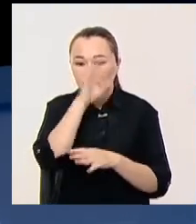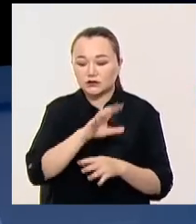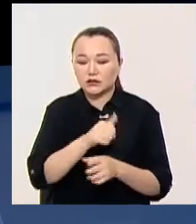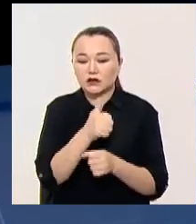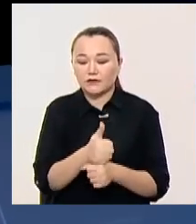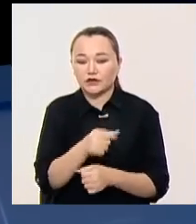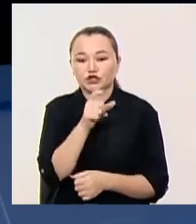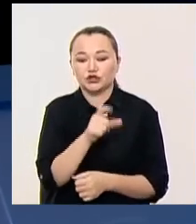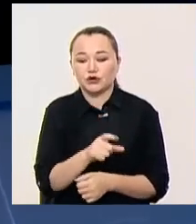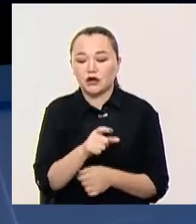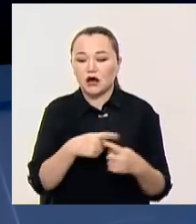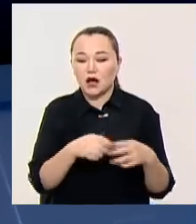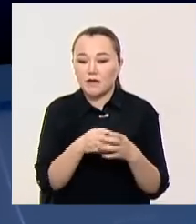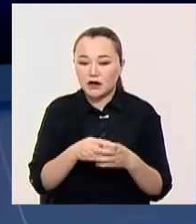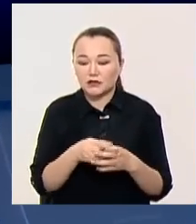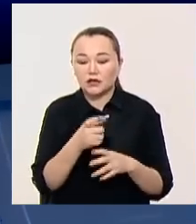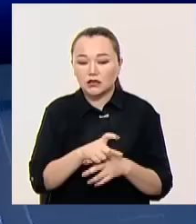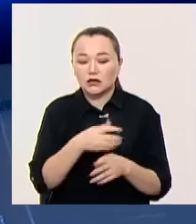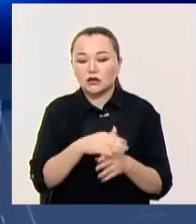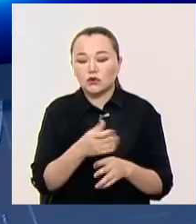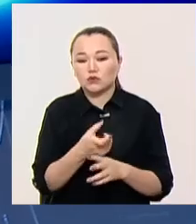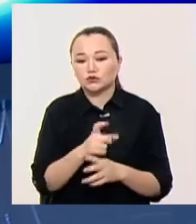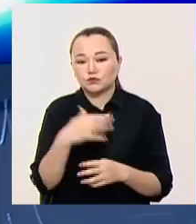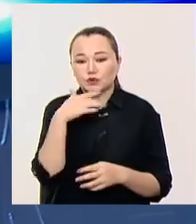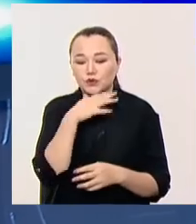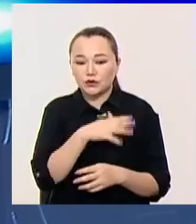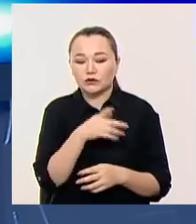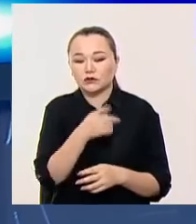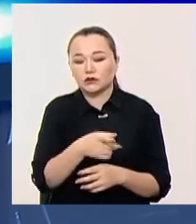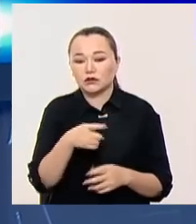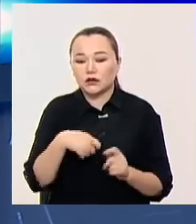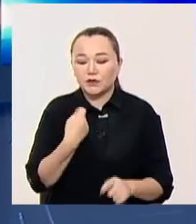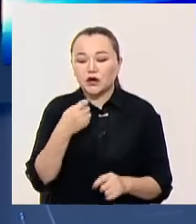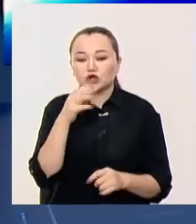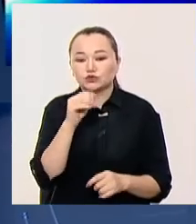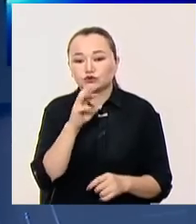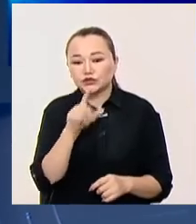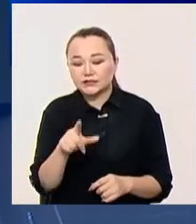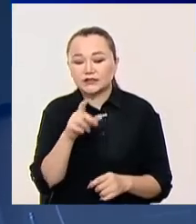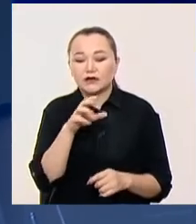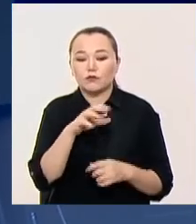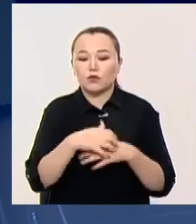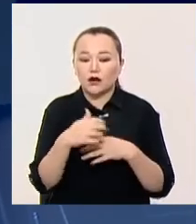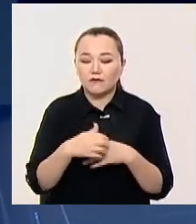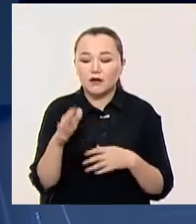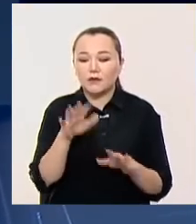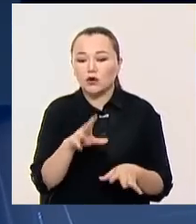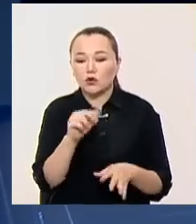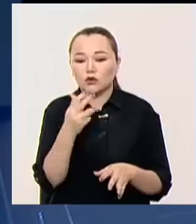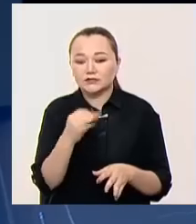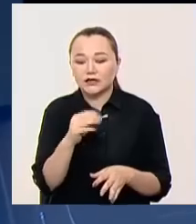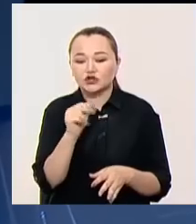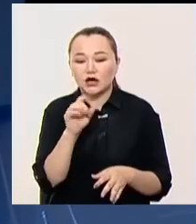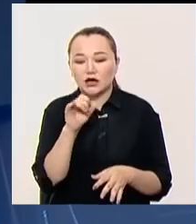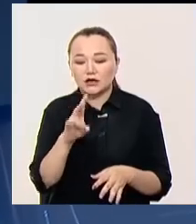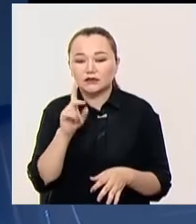оператор. Десе де осы салада әттең айлар аз емес. Шучинск, Бурабай және Зеренді курортты аймақтарында, Көлсай мен Шарын